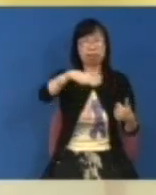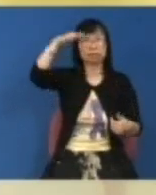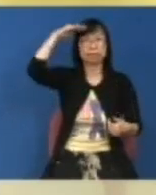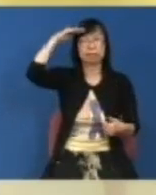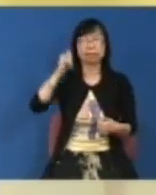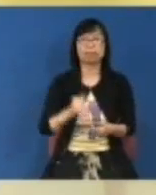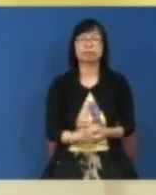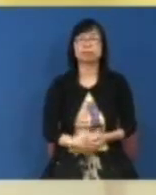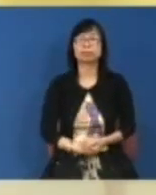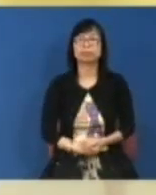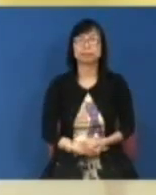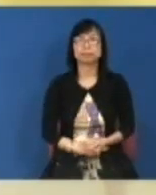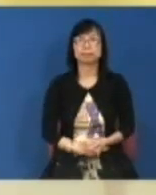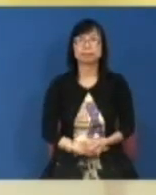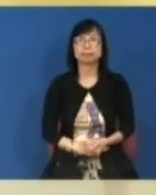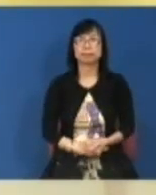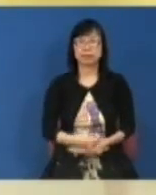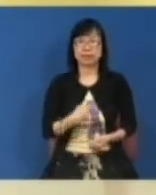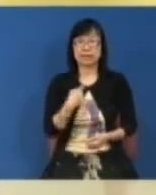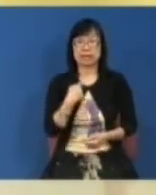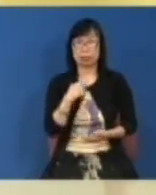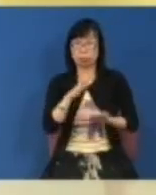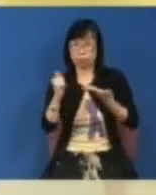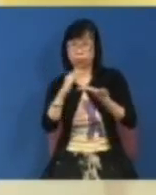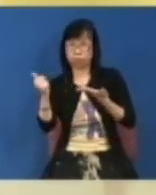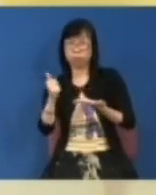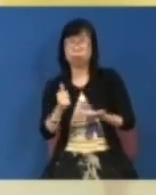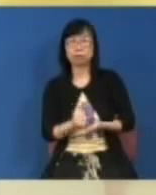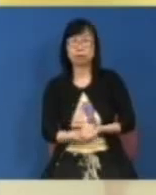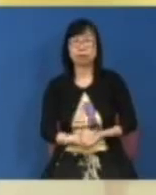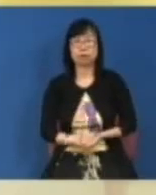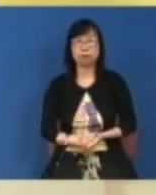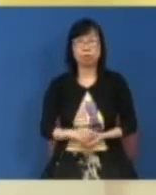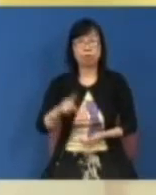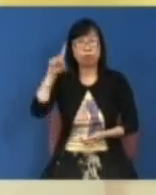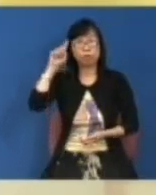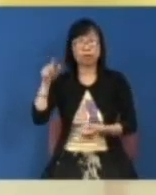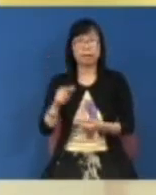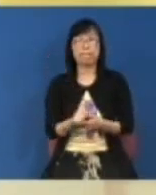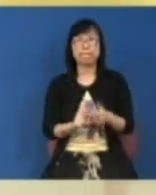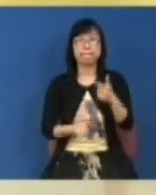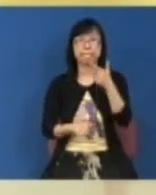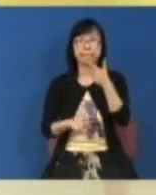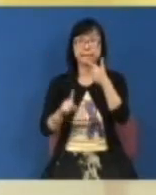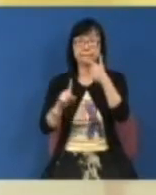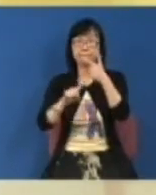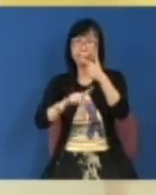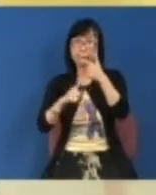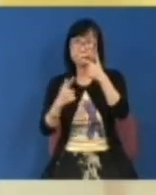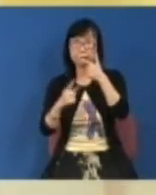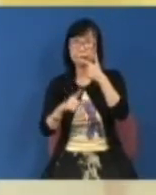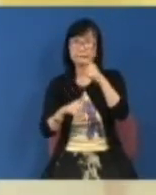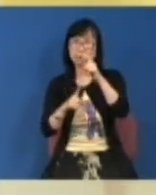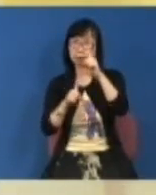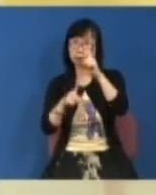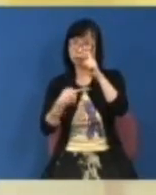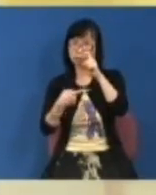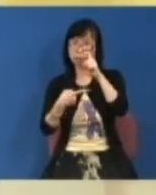象，這個要分清楚的。其實當日我們818入去，這個不是91入去的時